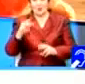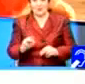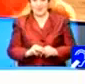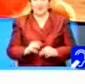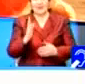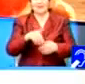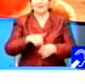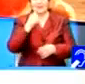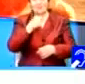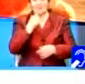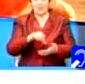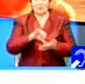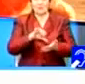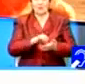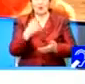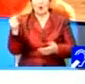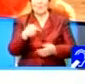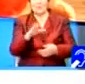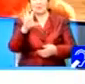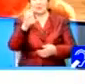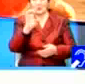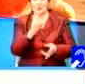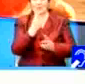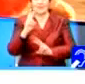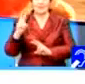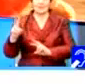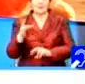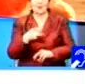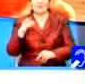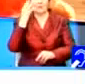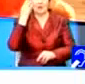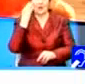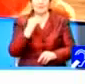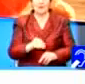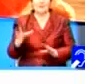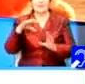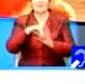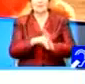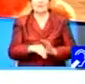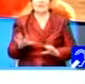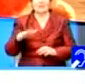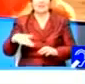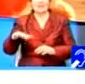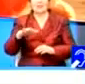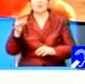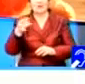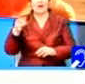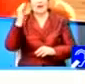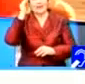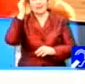La ediția din acest an participă peste 1500 de dansatori din Republica Moldova, inclusiv din regiunea